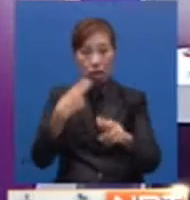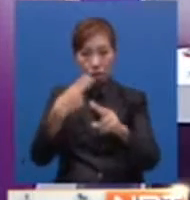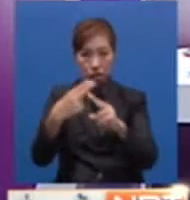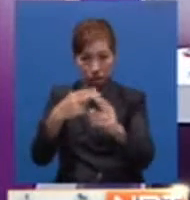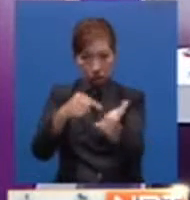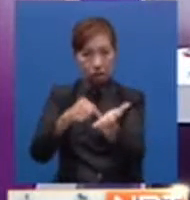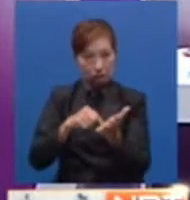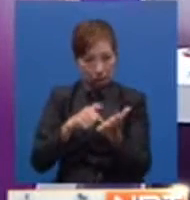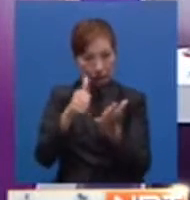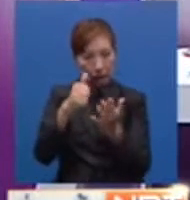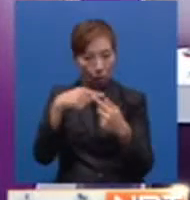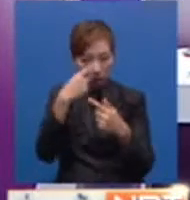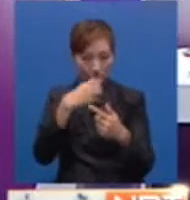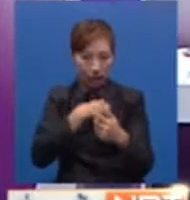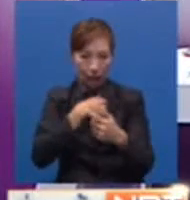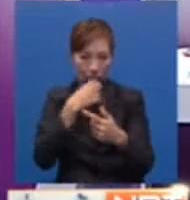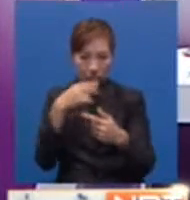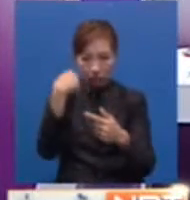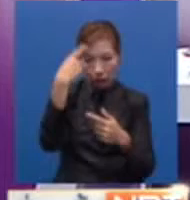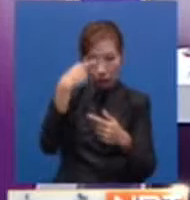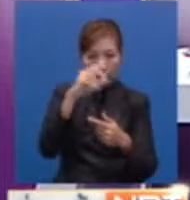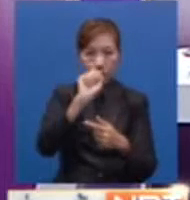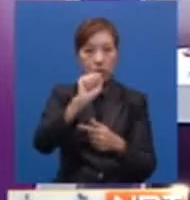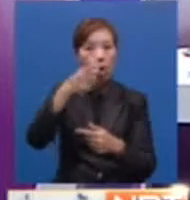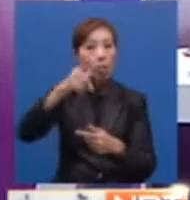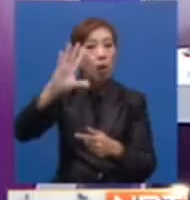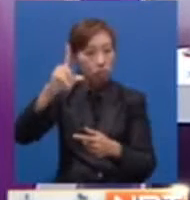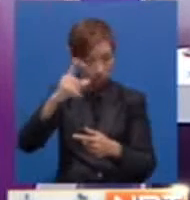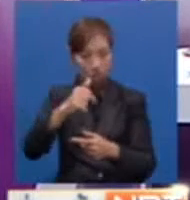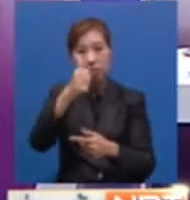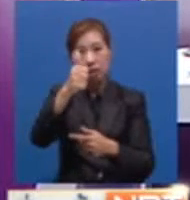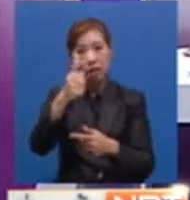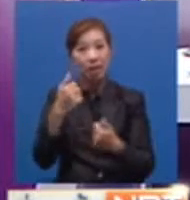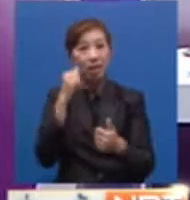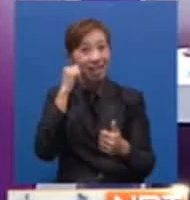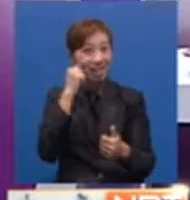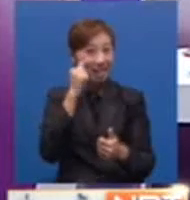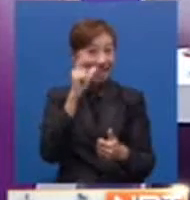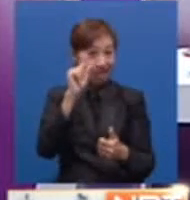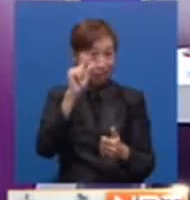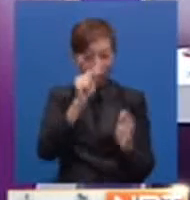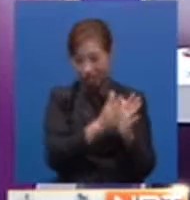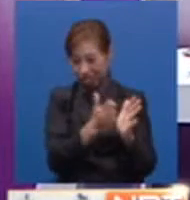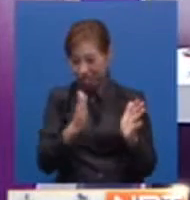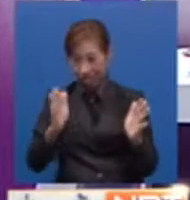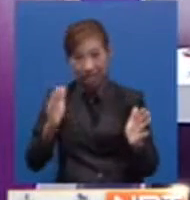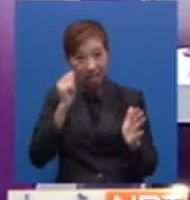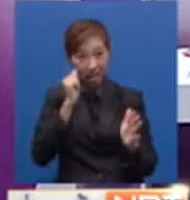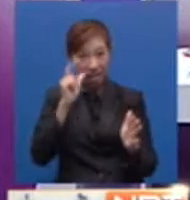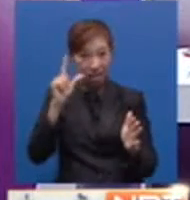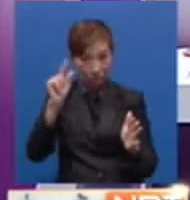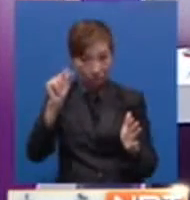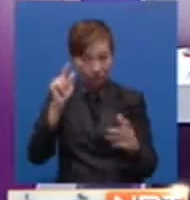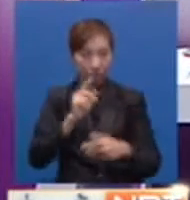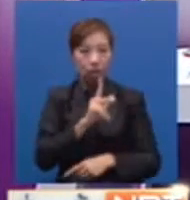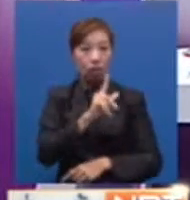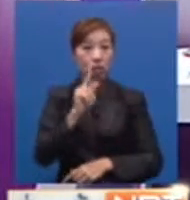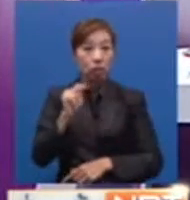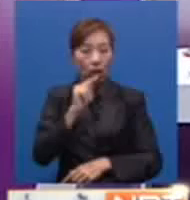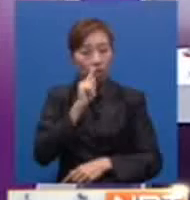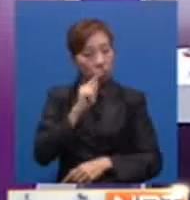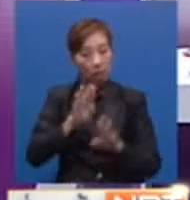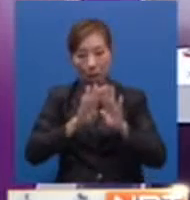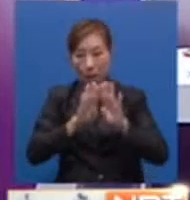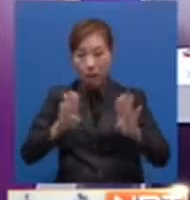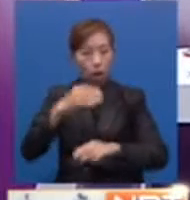การสรรหาสมาชิกสภาปฏิรูป 20วันนี้แหละค่ะทางกกตบอกว่าการทำงานจะเปิดรับสมัครแบบไม่มีวันหยุด